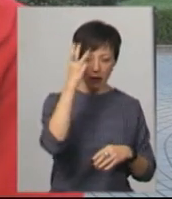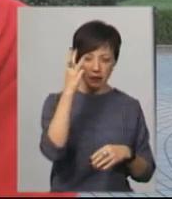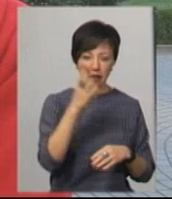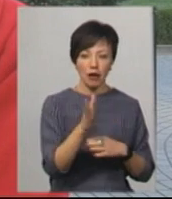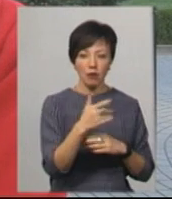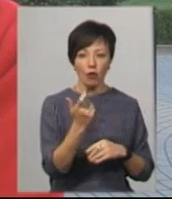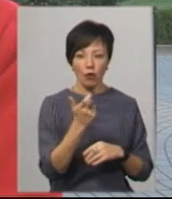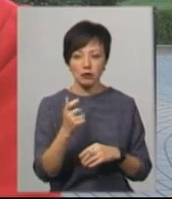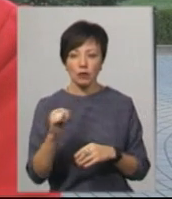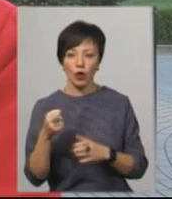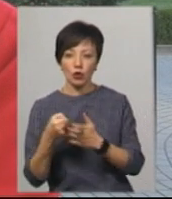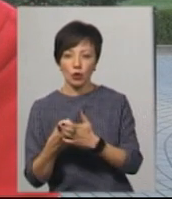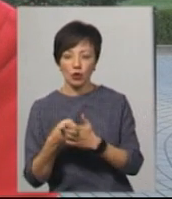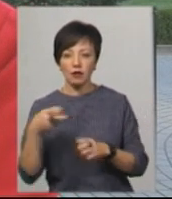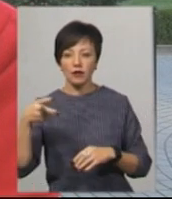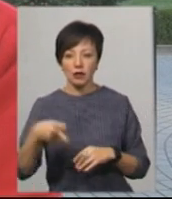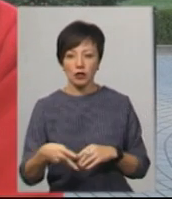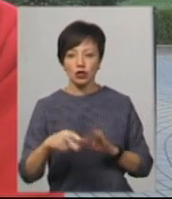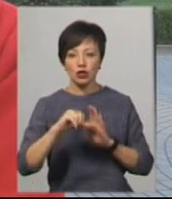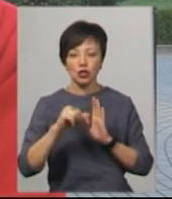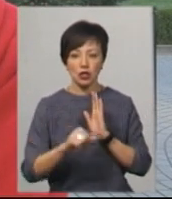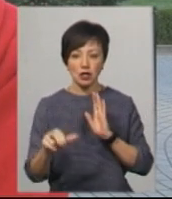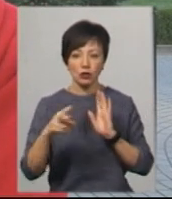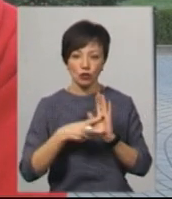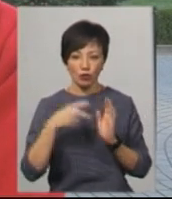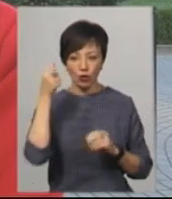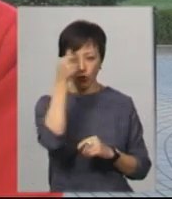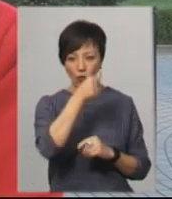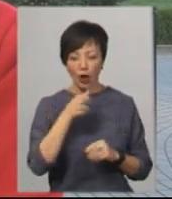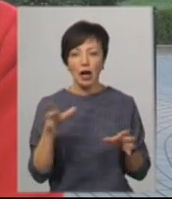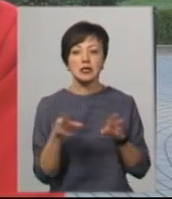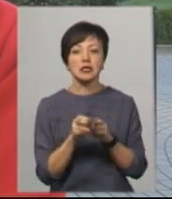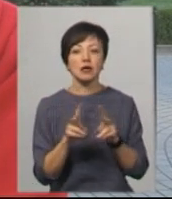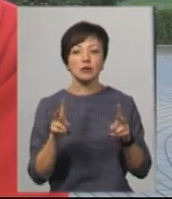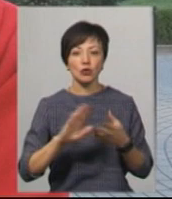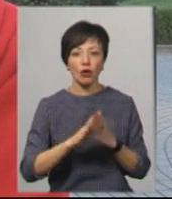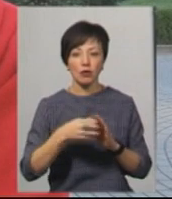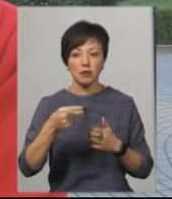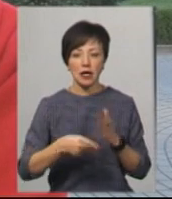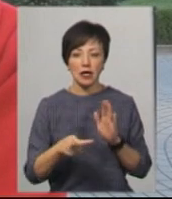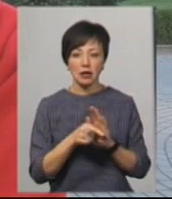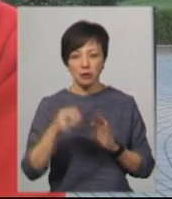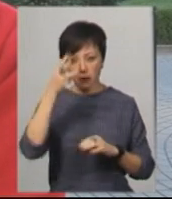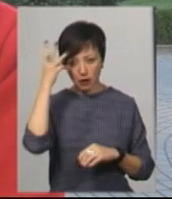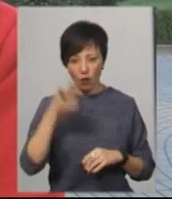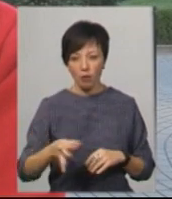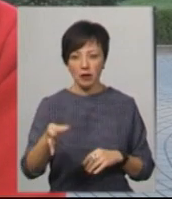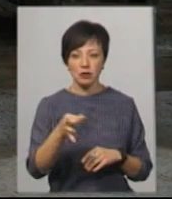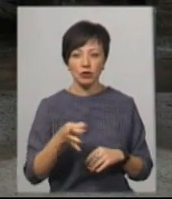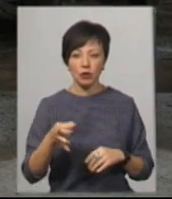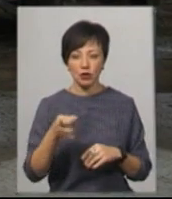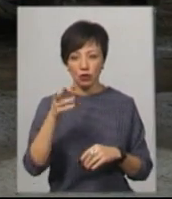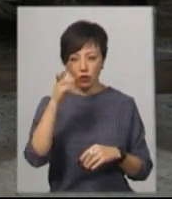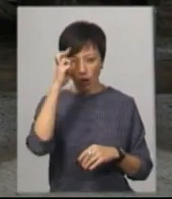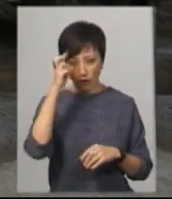Рибгосп» до 2067 року. А з кем укладений договір? З Хмельницькою обласною державною організацією.